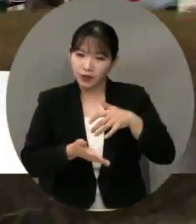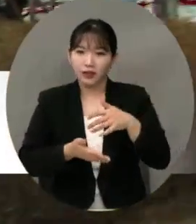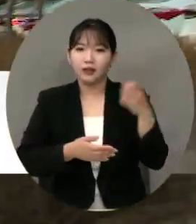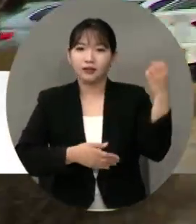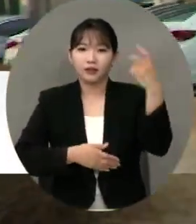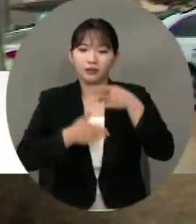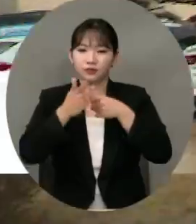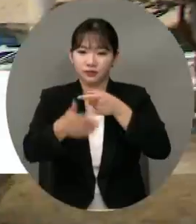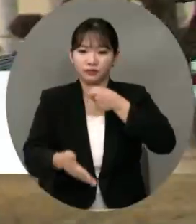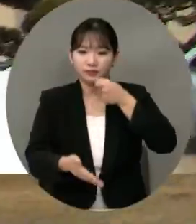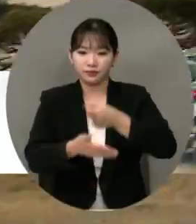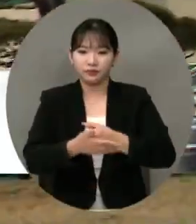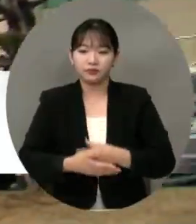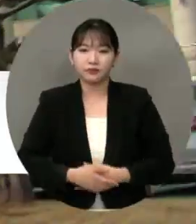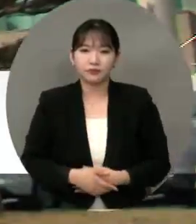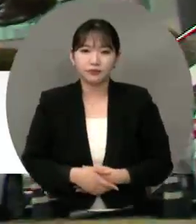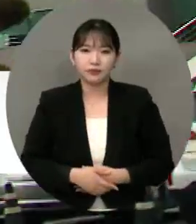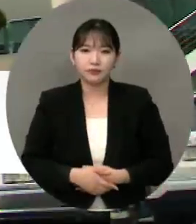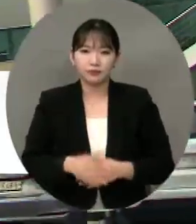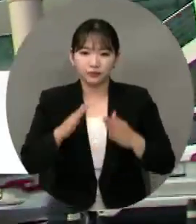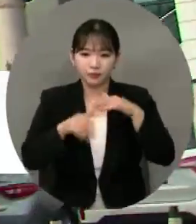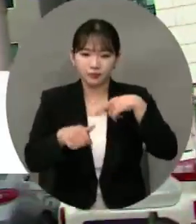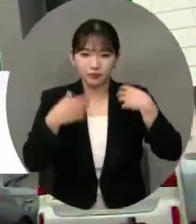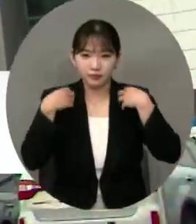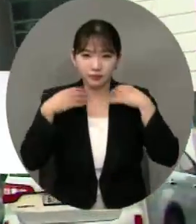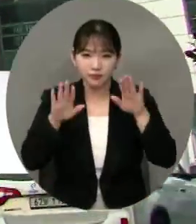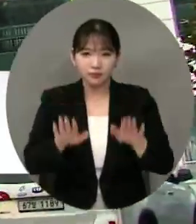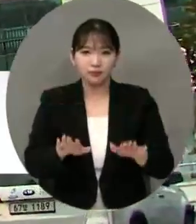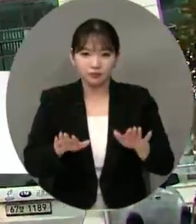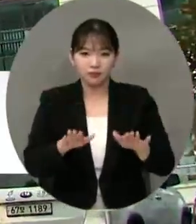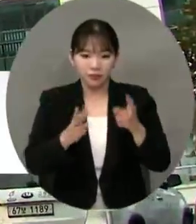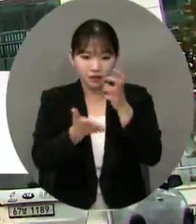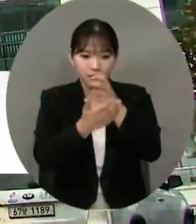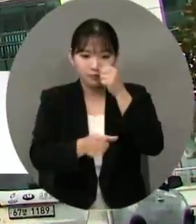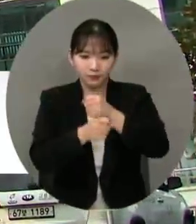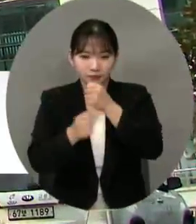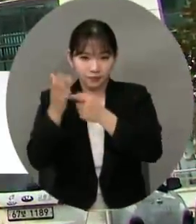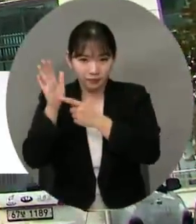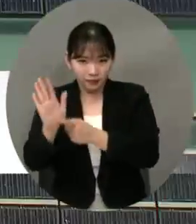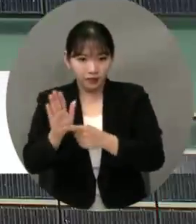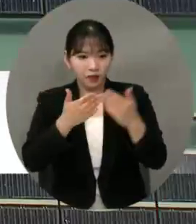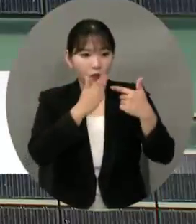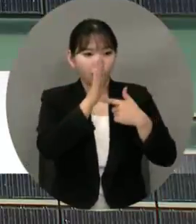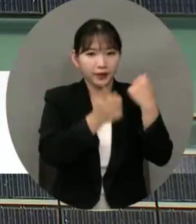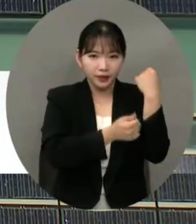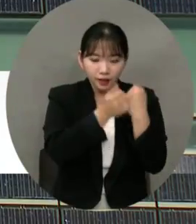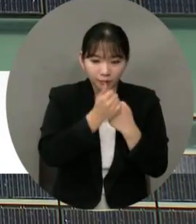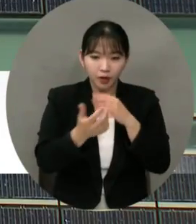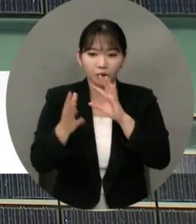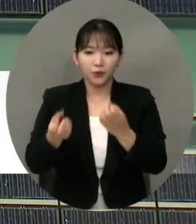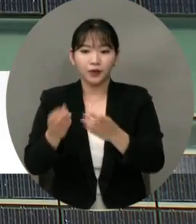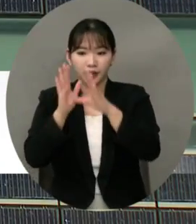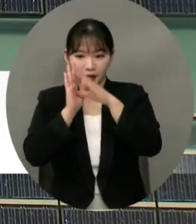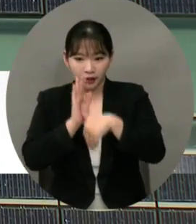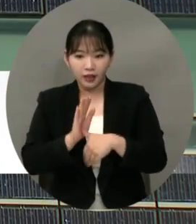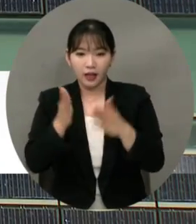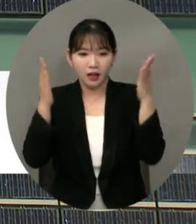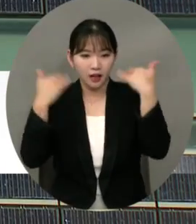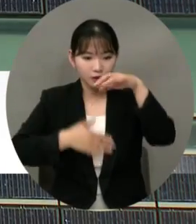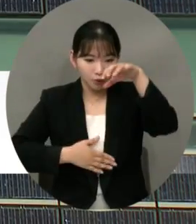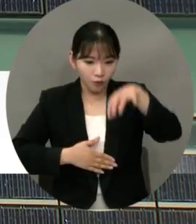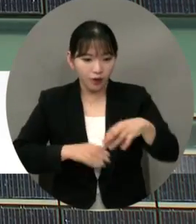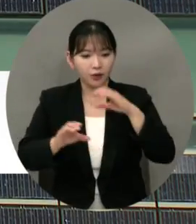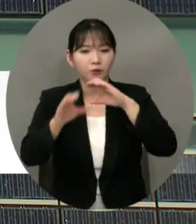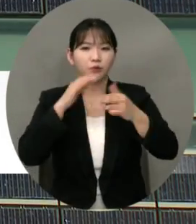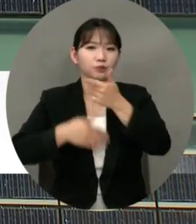다시 추진하기로 했습니다 전남교육청은 오늘 입법 예고와 공개 설명 토론회 등의 과정에서 학교 현장과